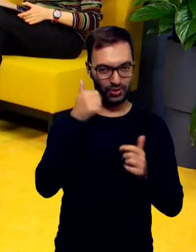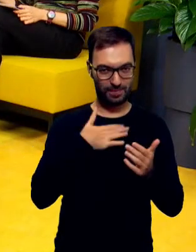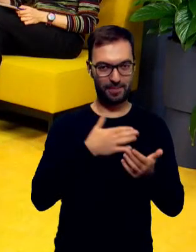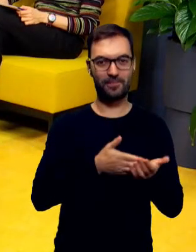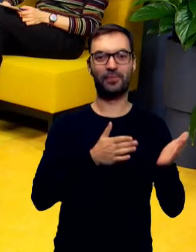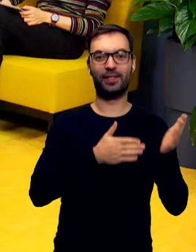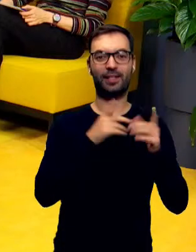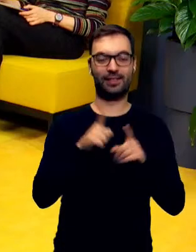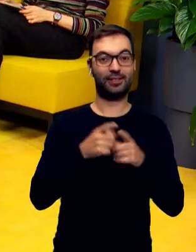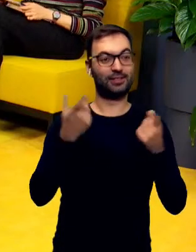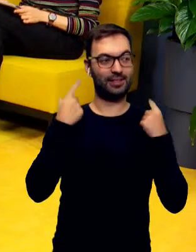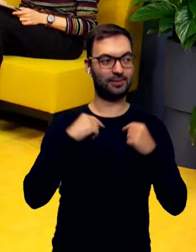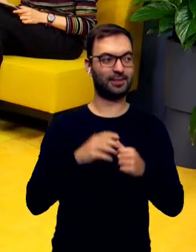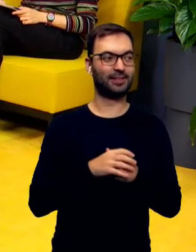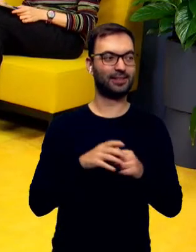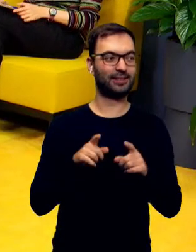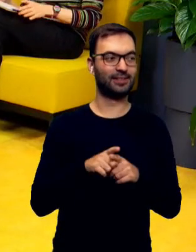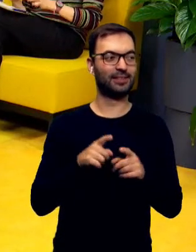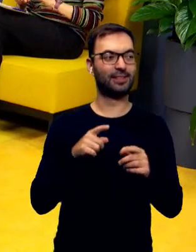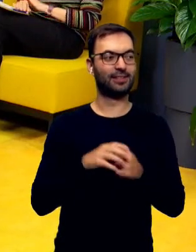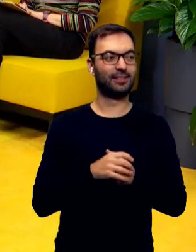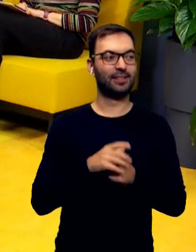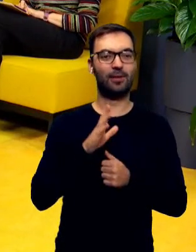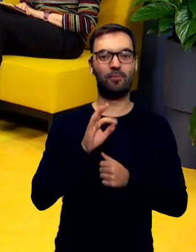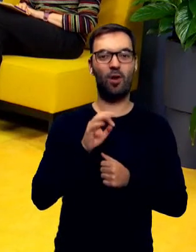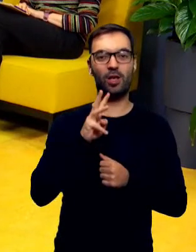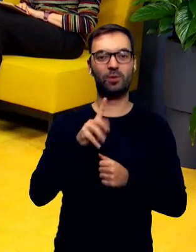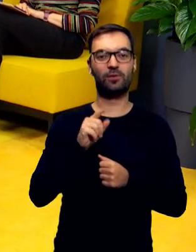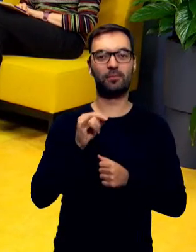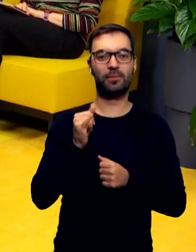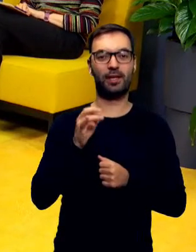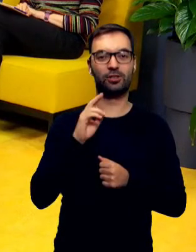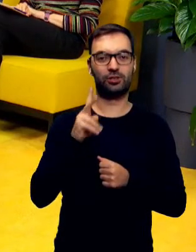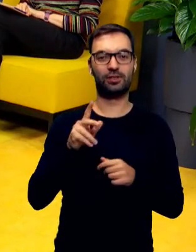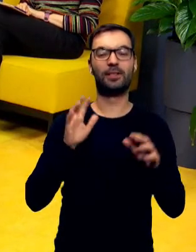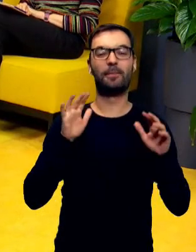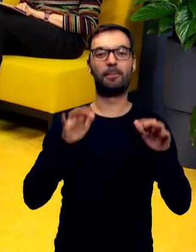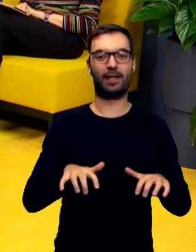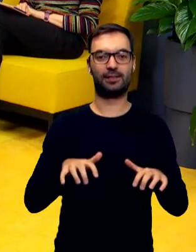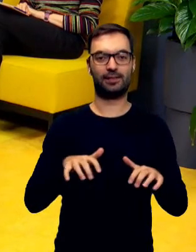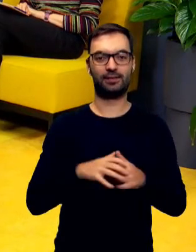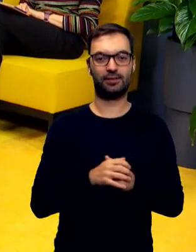I niespodzianka, jest z nami także Bolesław Pietrzyk, prezes